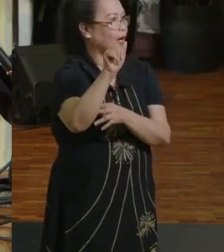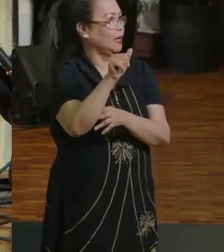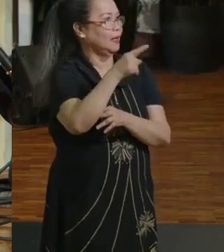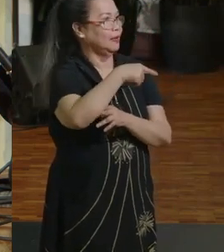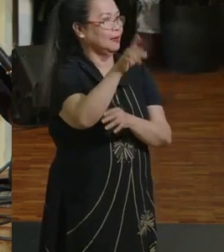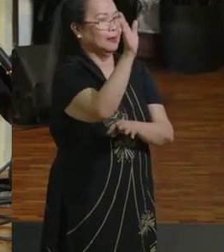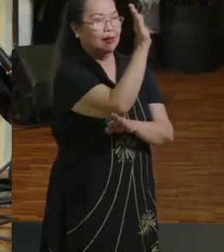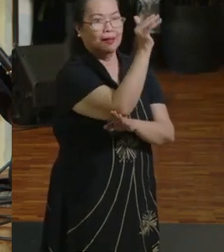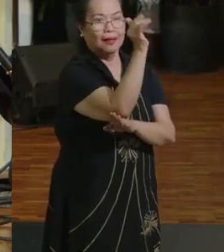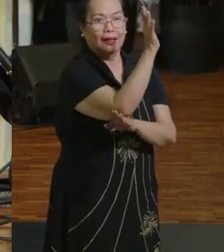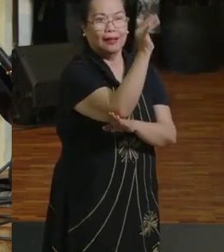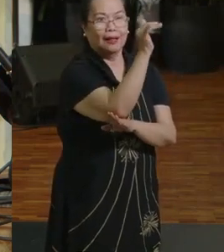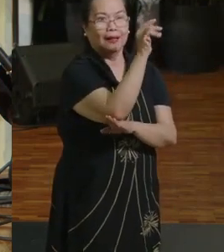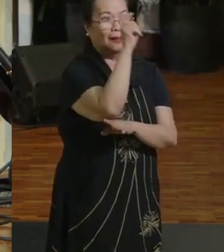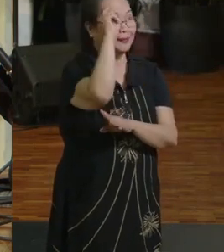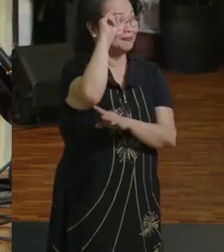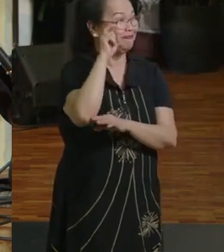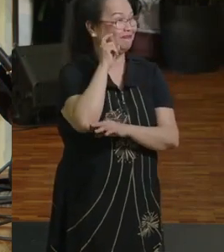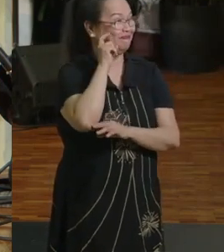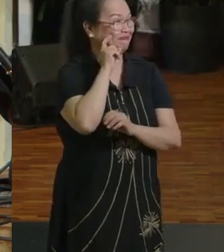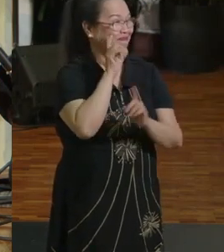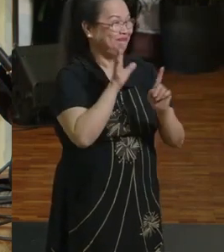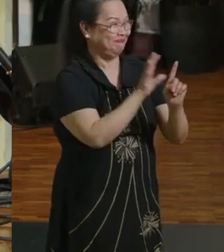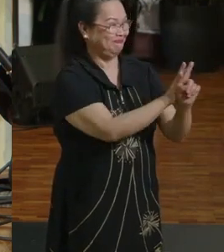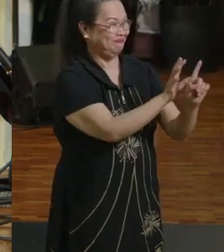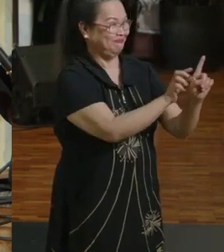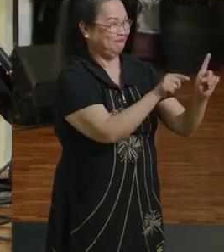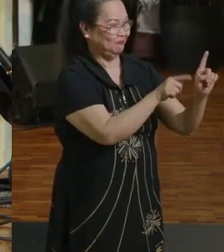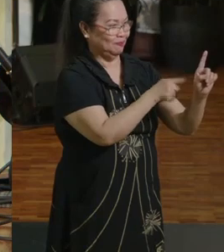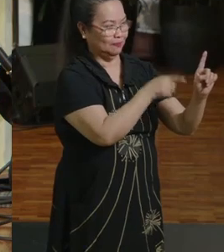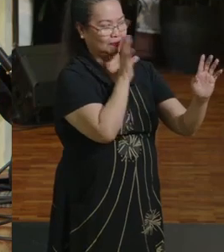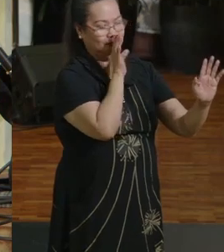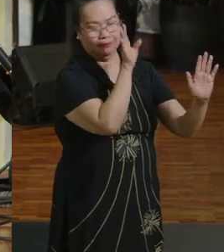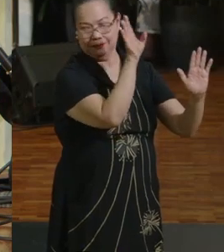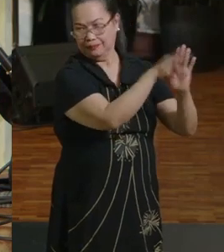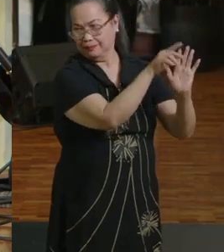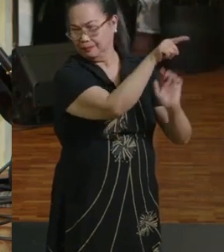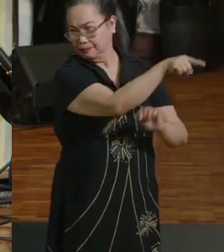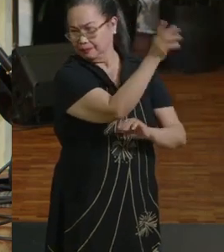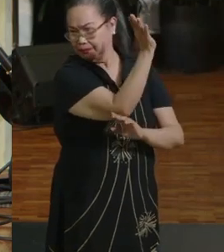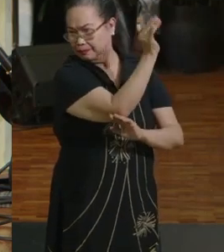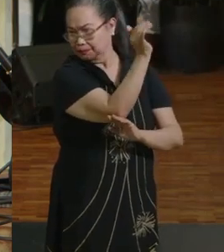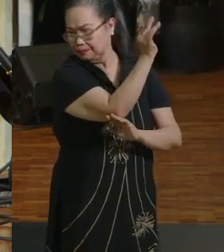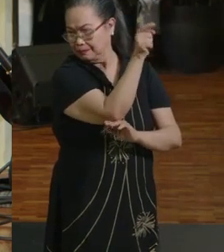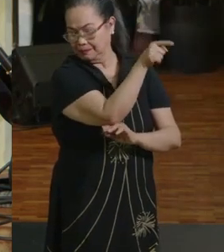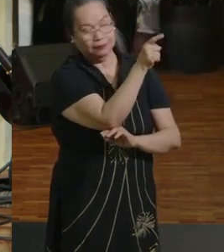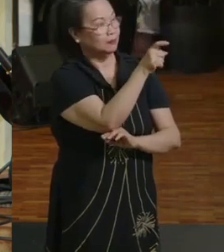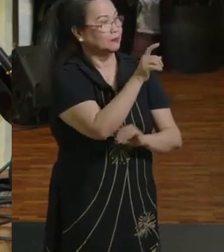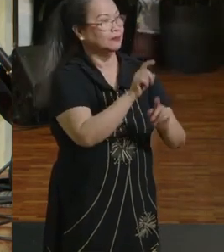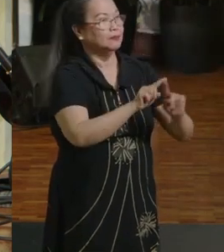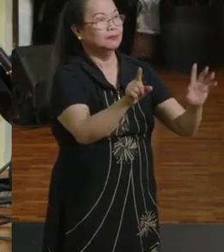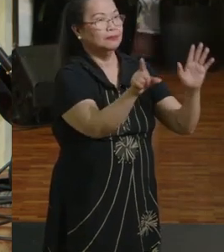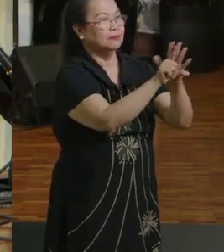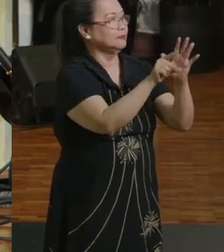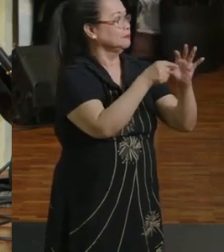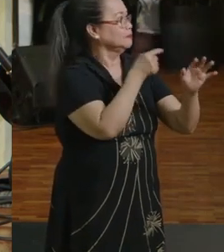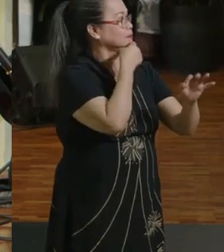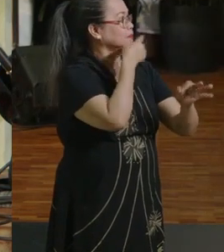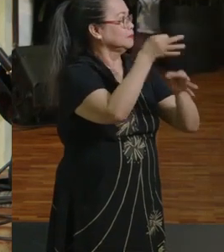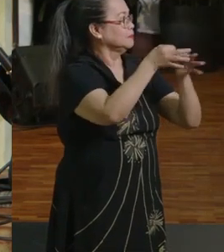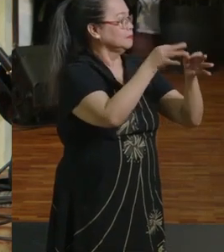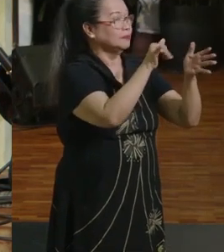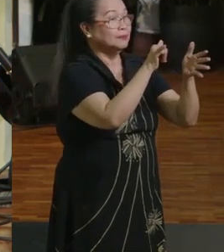ng sexual profiling. No? Nagkamali po sila. Wala pong ebidensya tayo sa